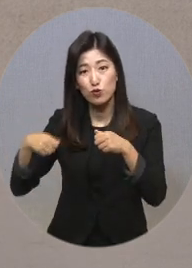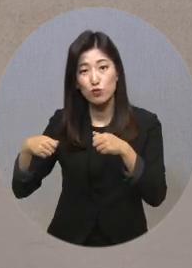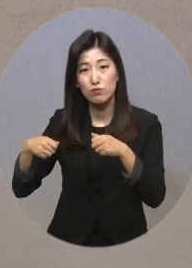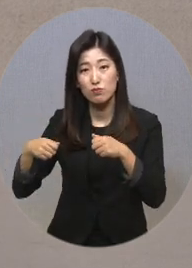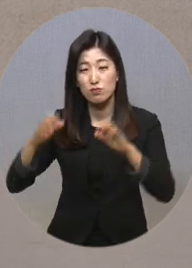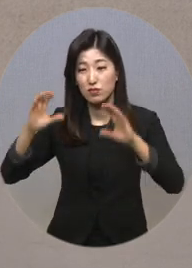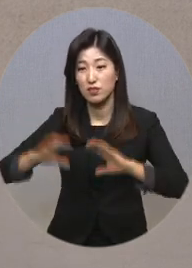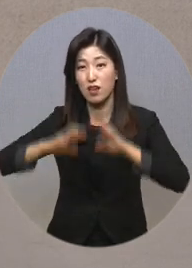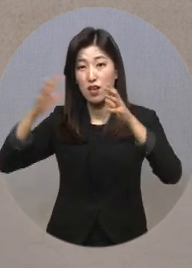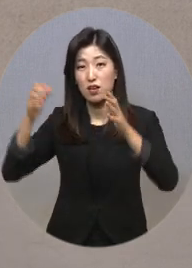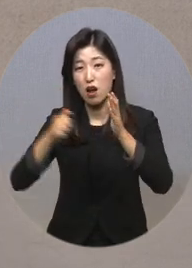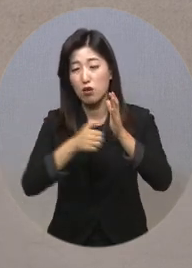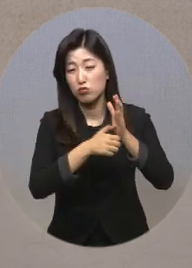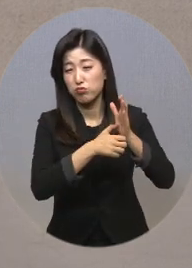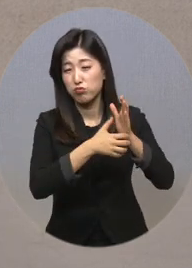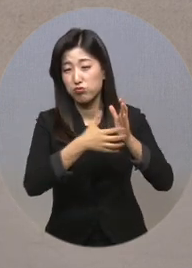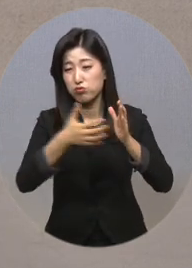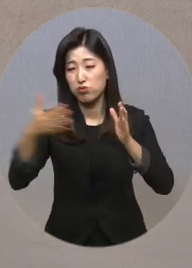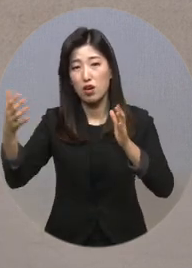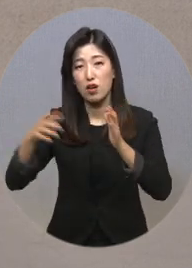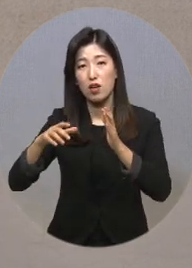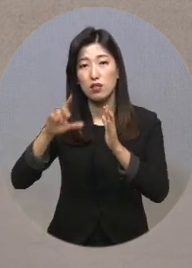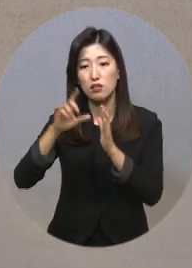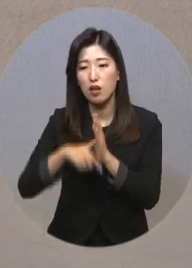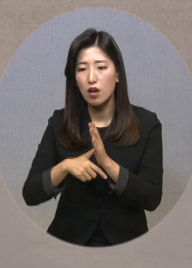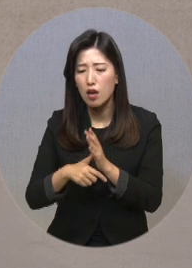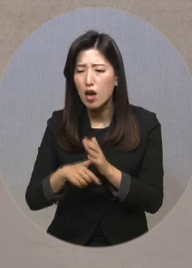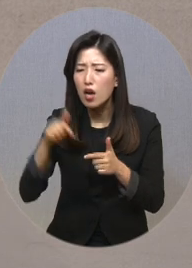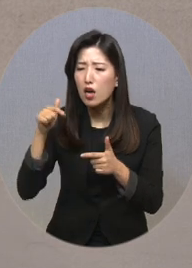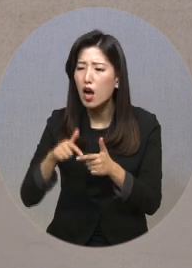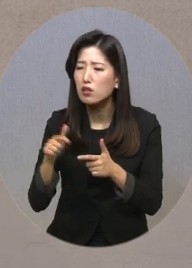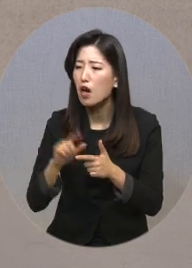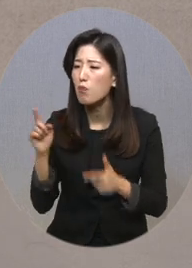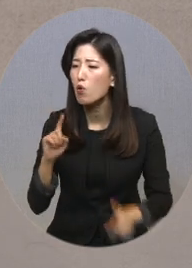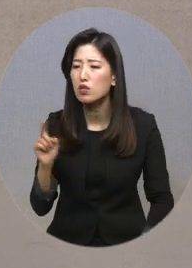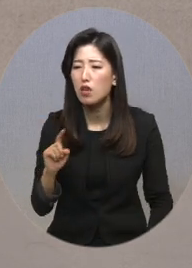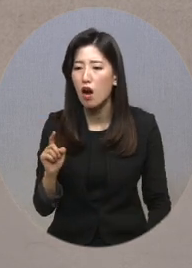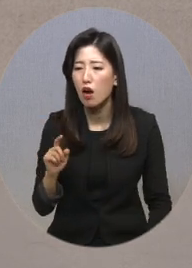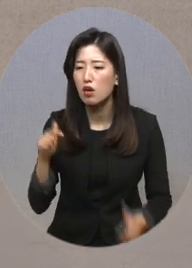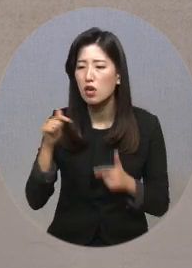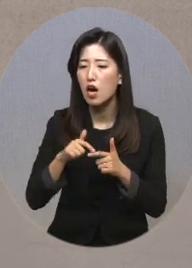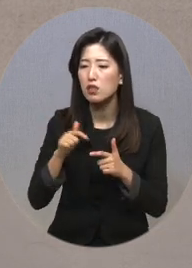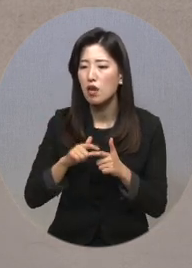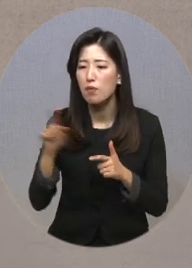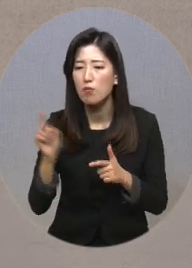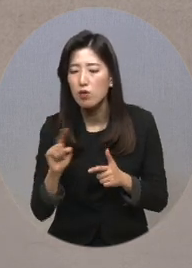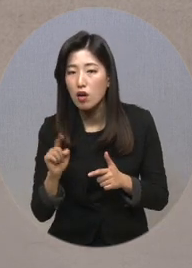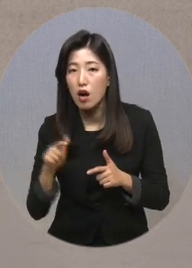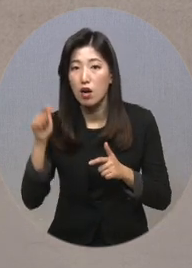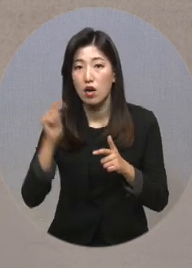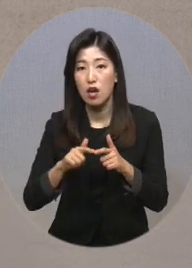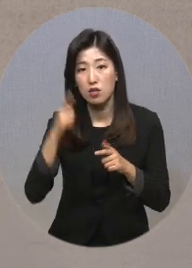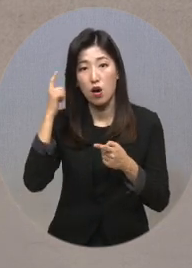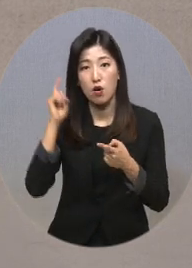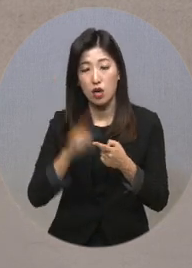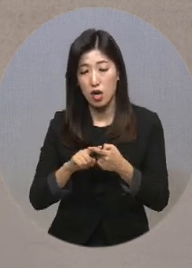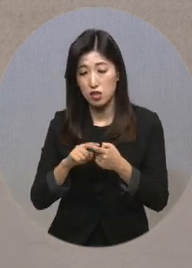어디야 도대체 그렇게 궁금해하고 강남을 주목하고 강남을 알고